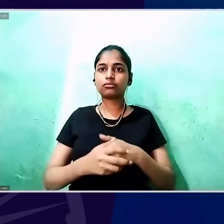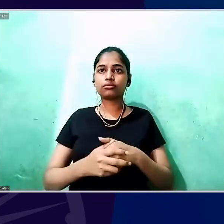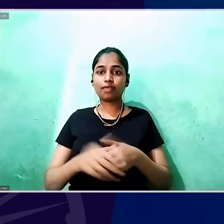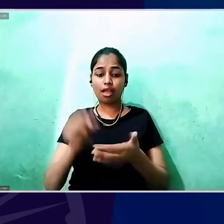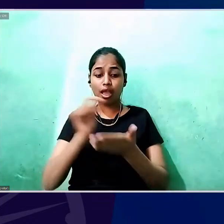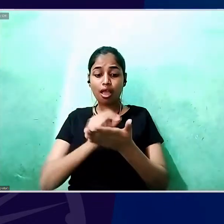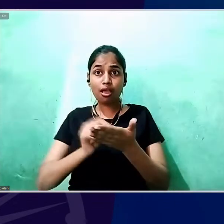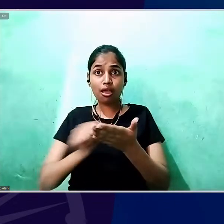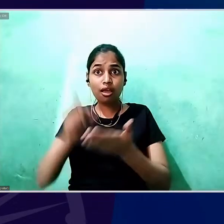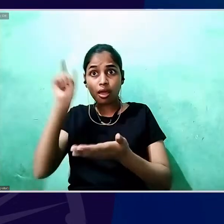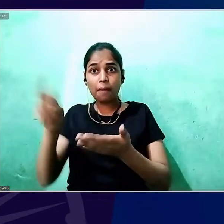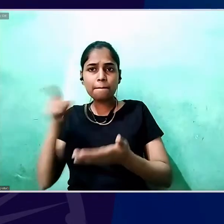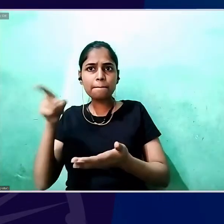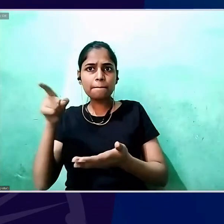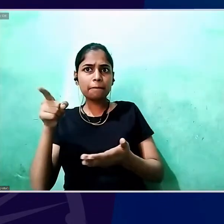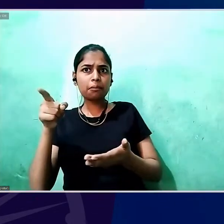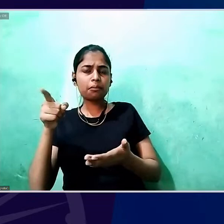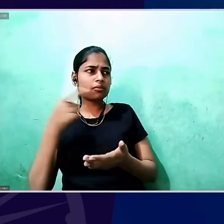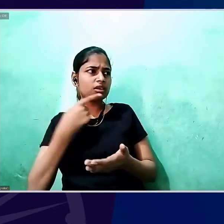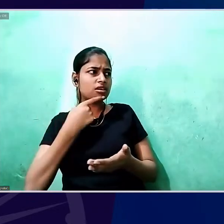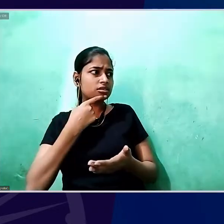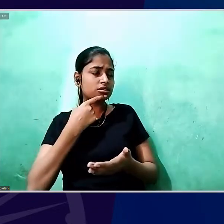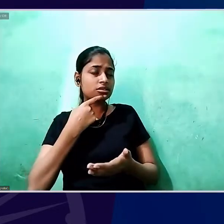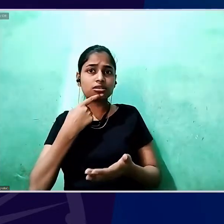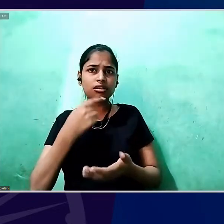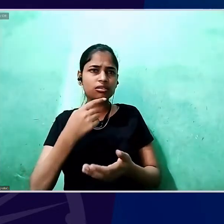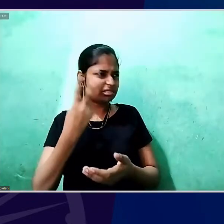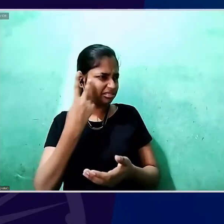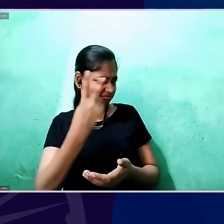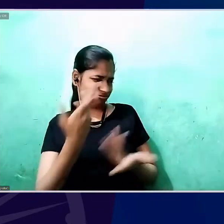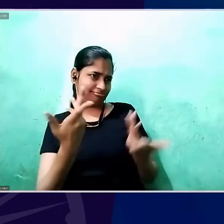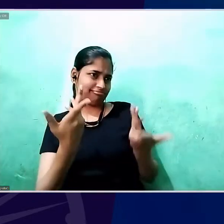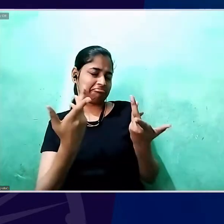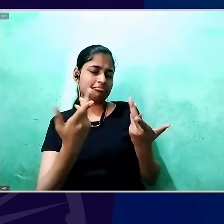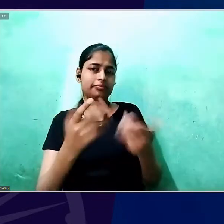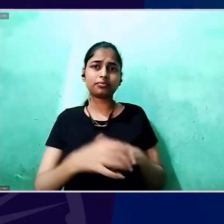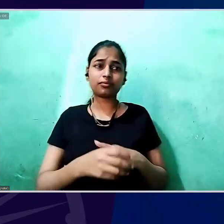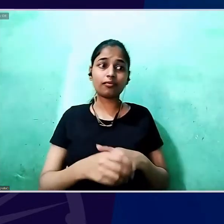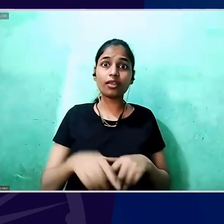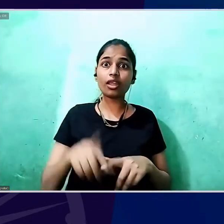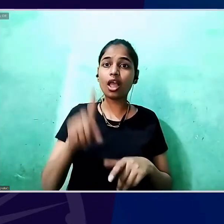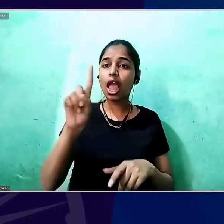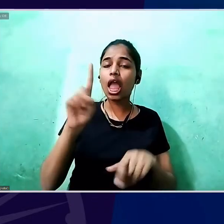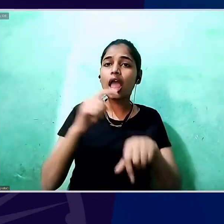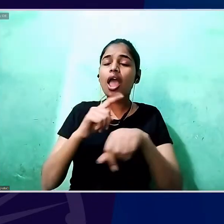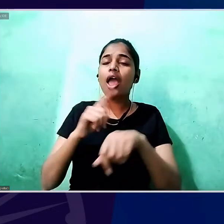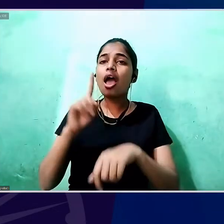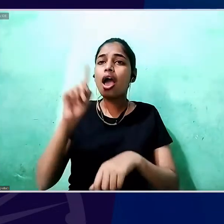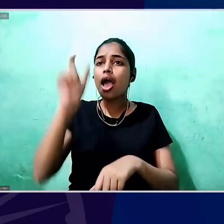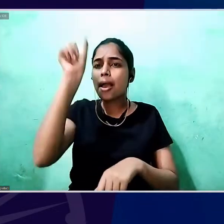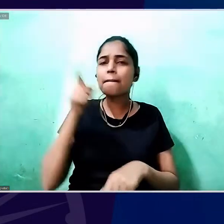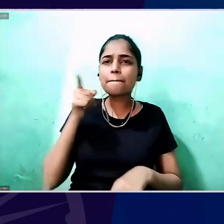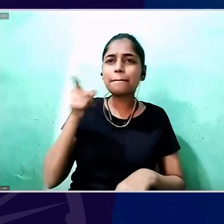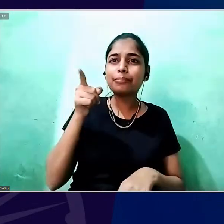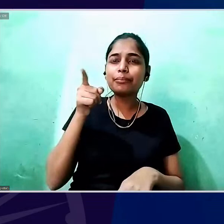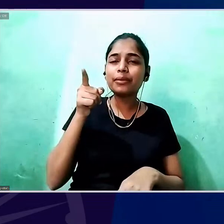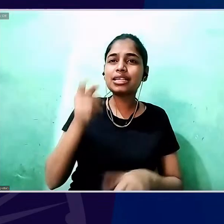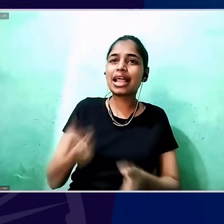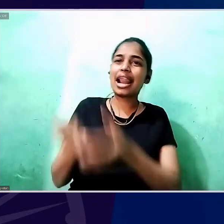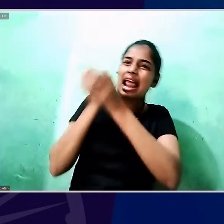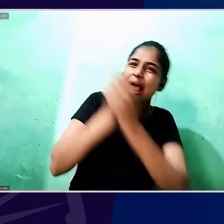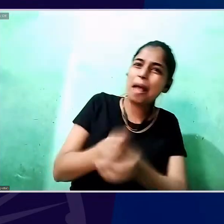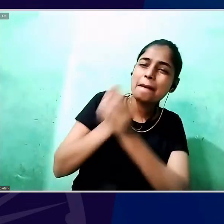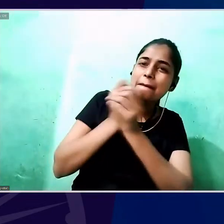laborer who was digging a hole near author's house. He asked the author, what is that supposed to